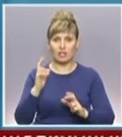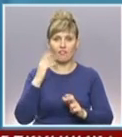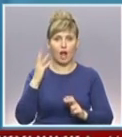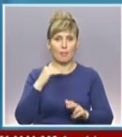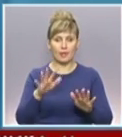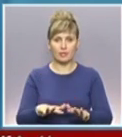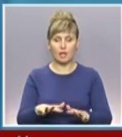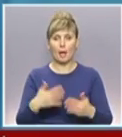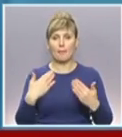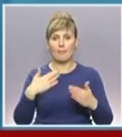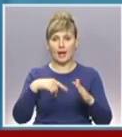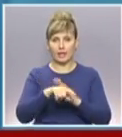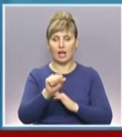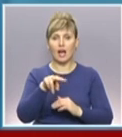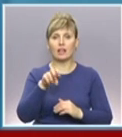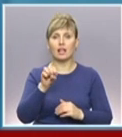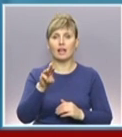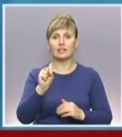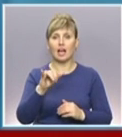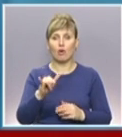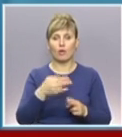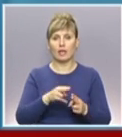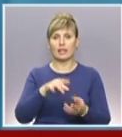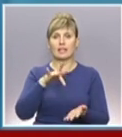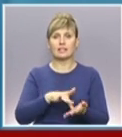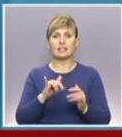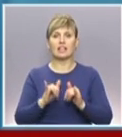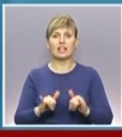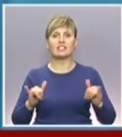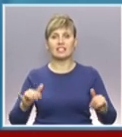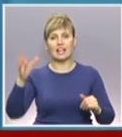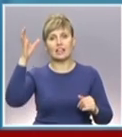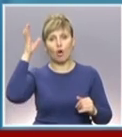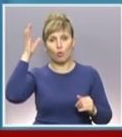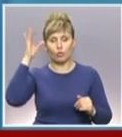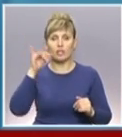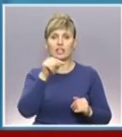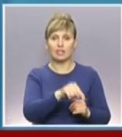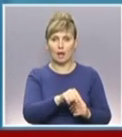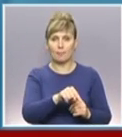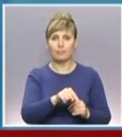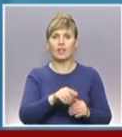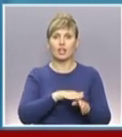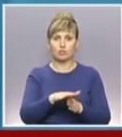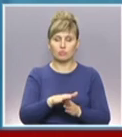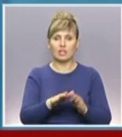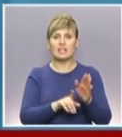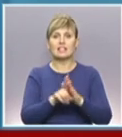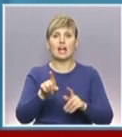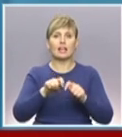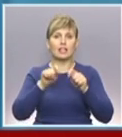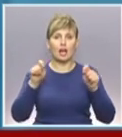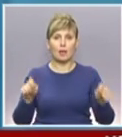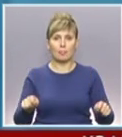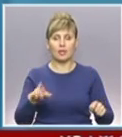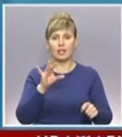в парке Алатау, они становятся центрами развития науки, там же осуществляются стартапы, там